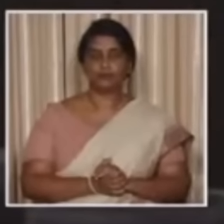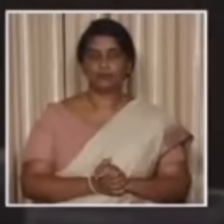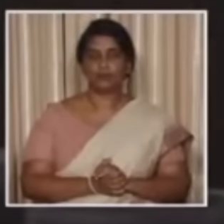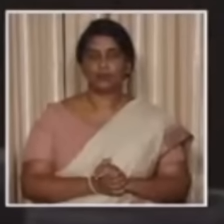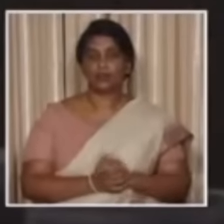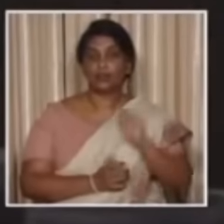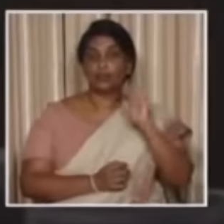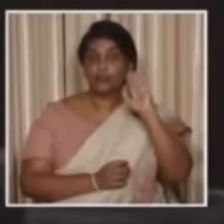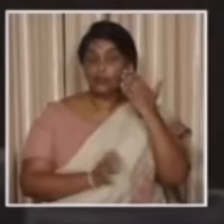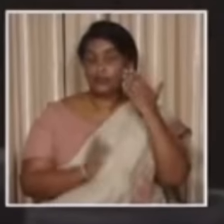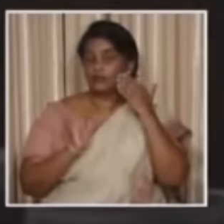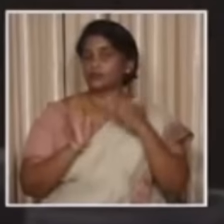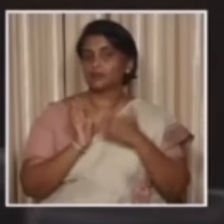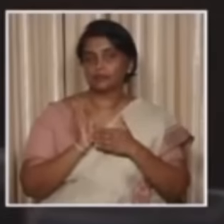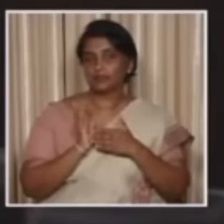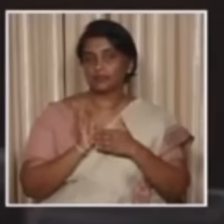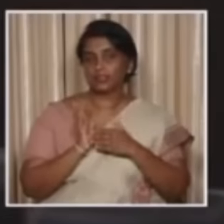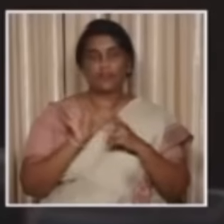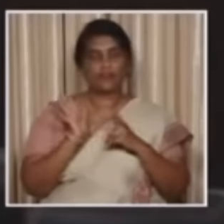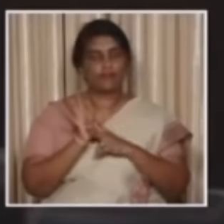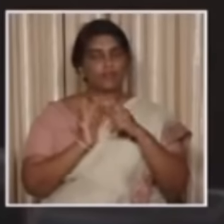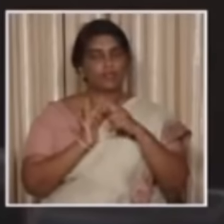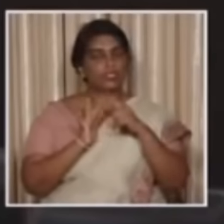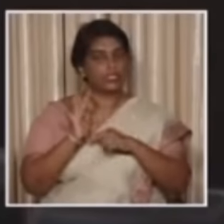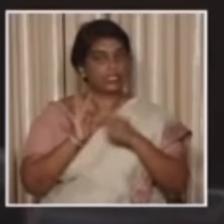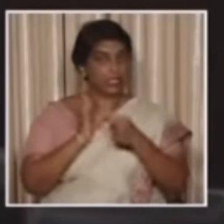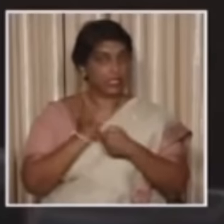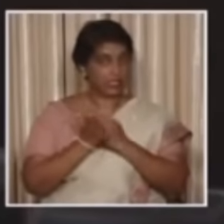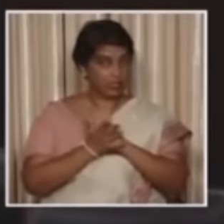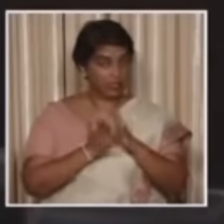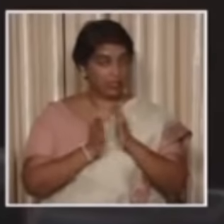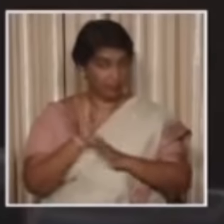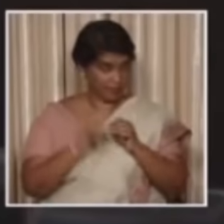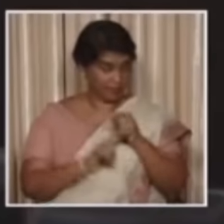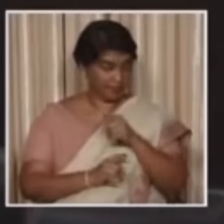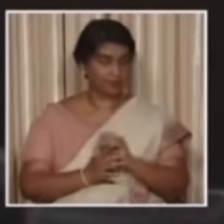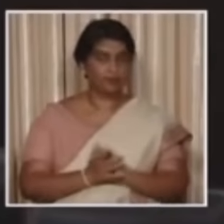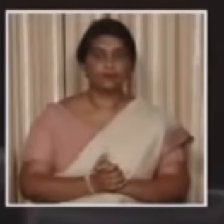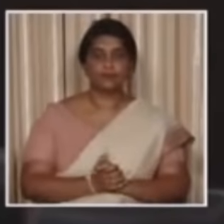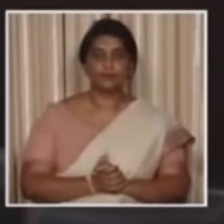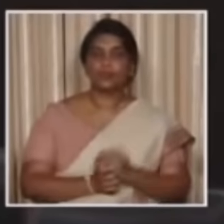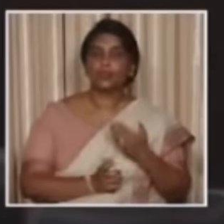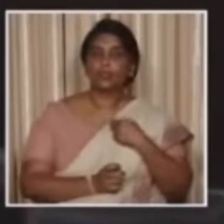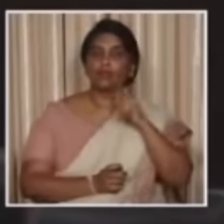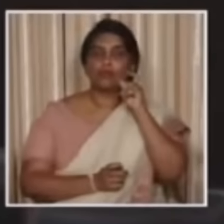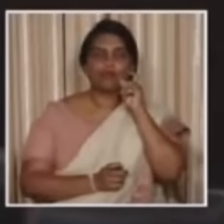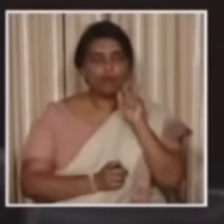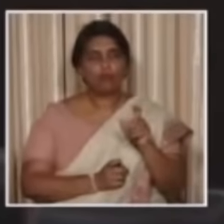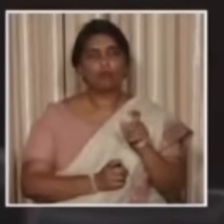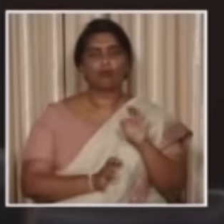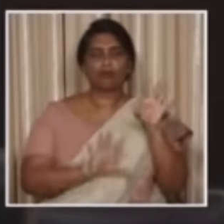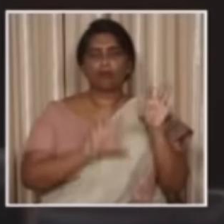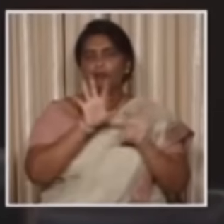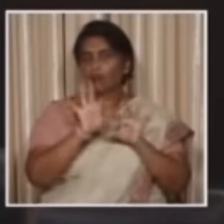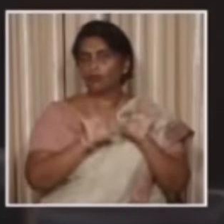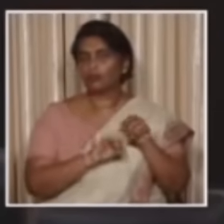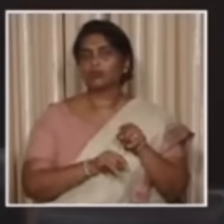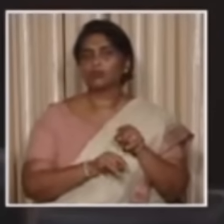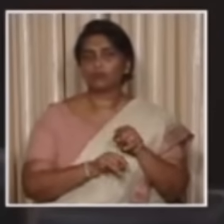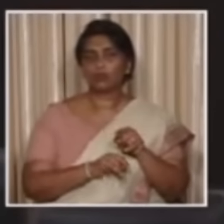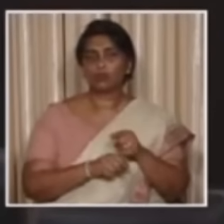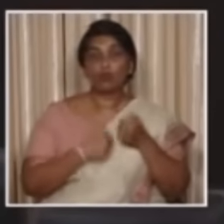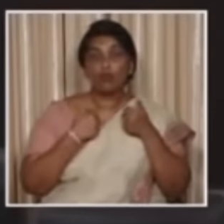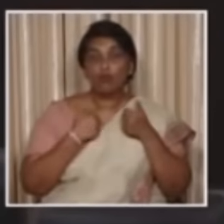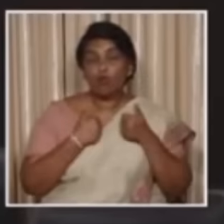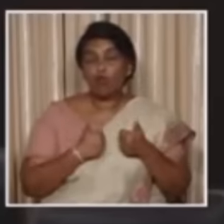විශේෂම කාරණේ උනේ විජිත හේරත් මන්ත්‍රීතුමා මම බැලුවා කවුද මේකට පත් කරන්න